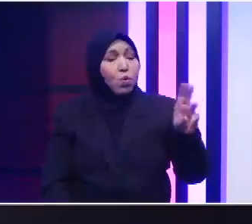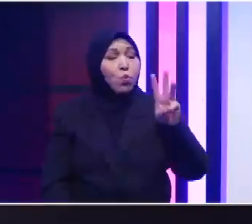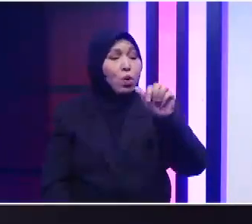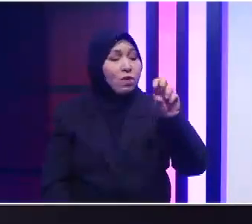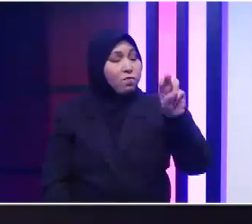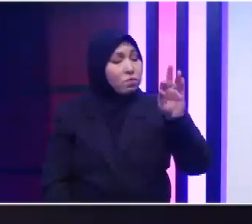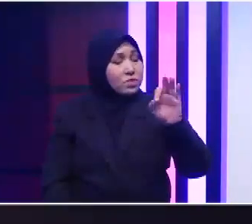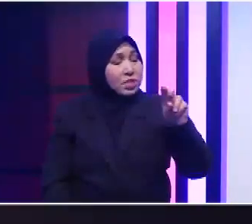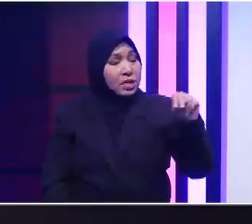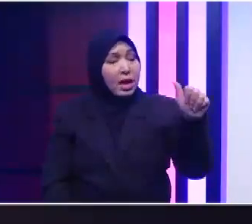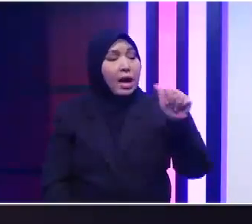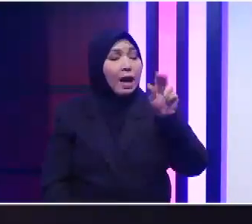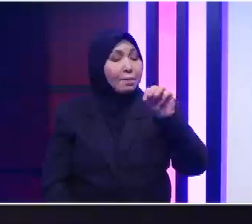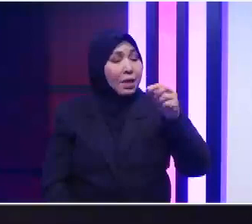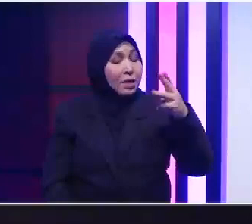wa